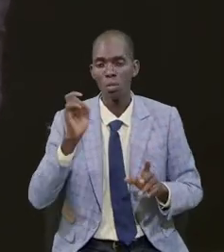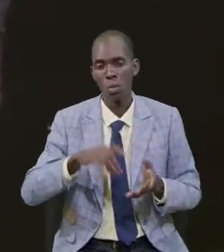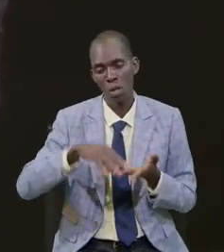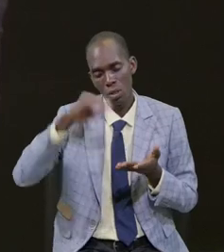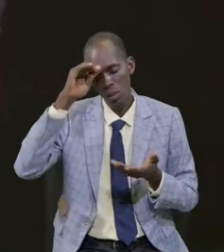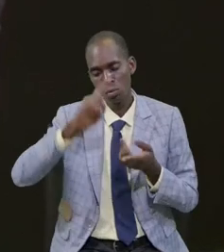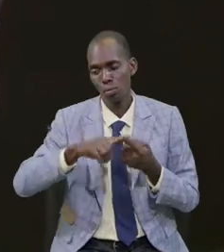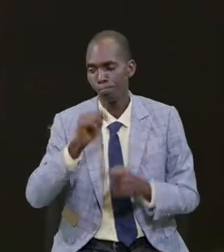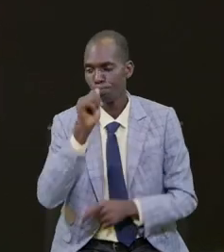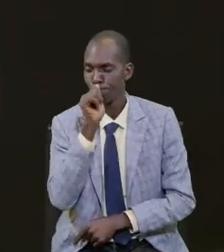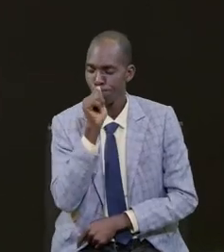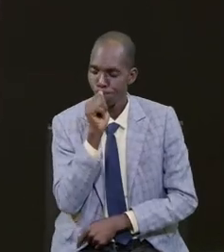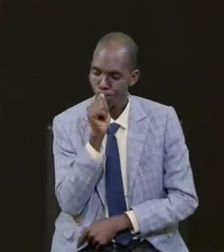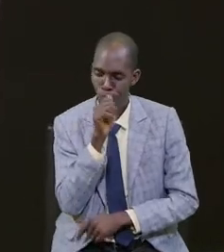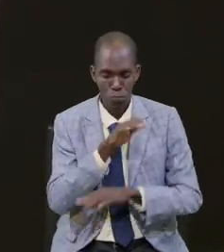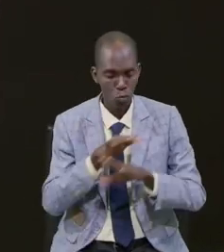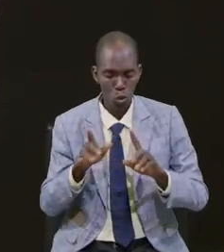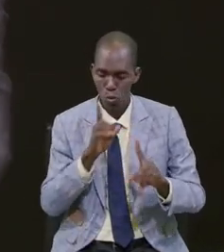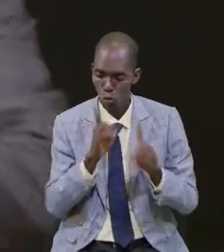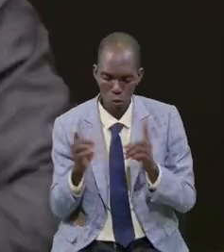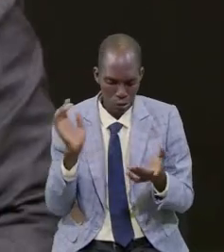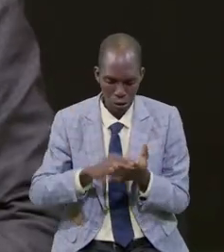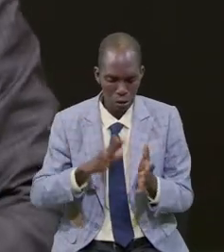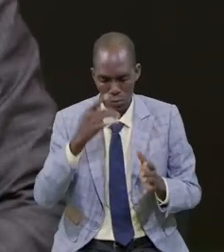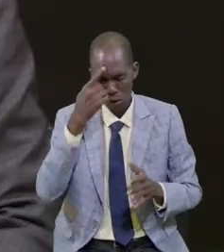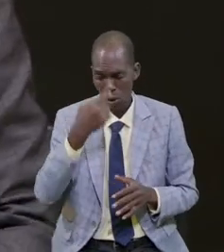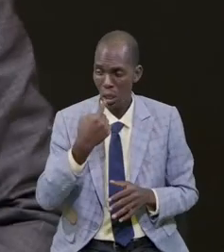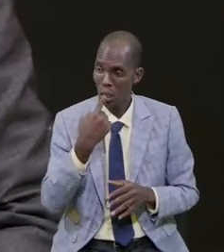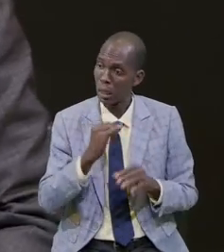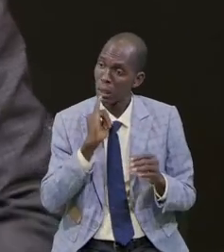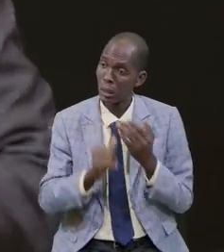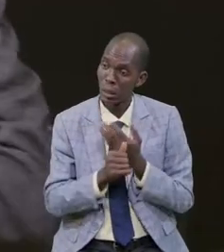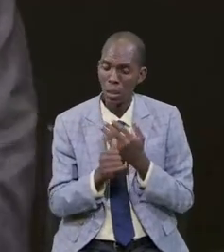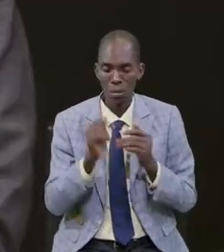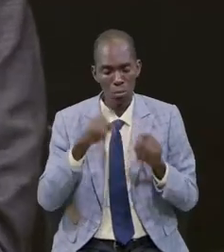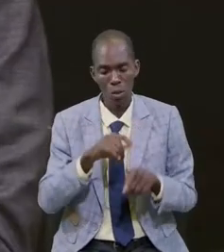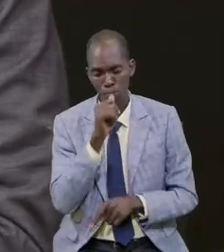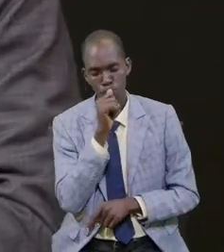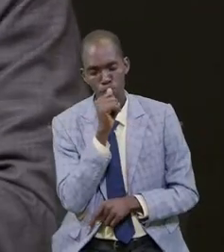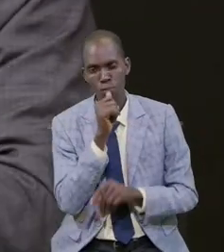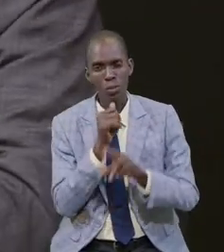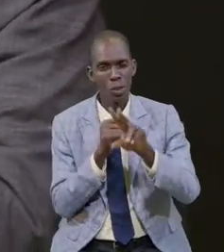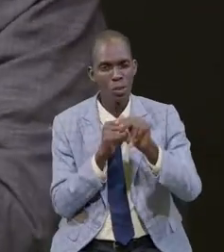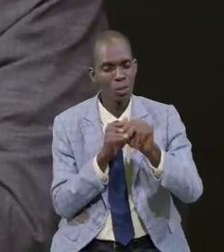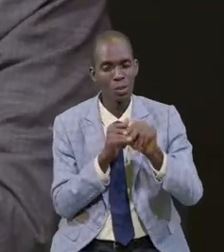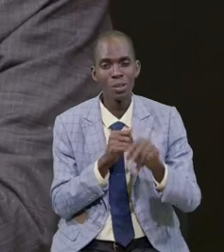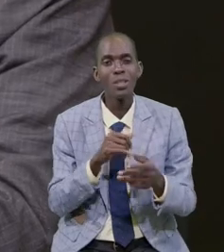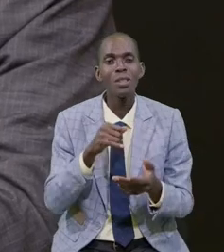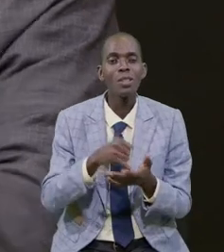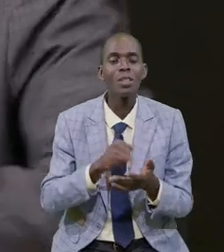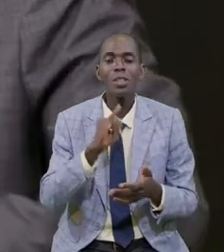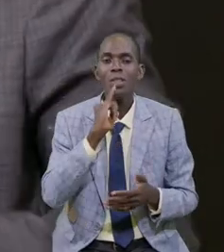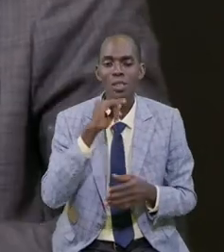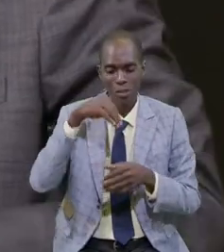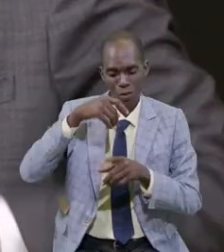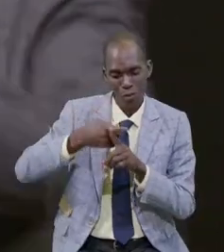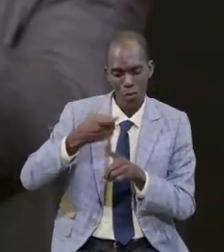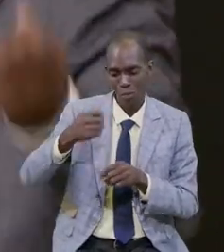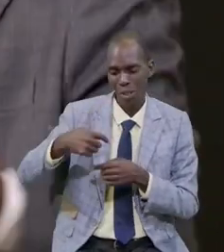parler. Mais vous allez parler. C'est le cœur, c'est l'état du cœur. Si votre cœur est